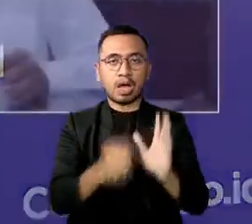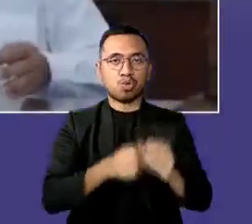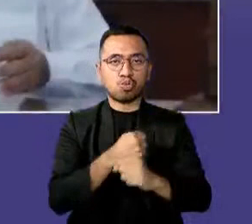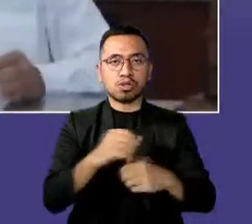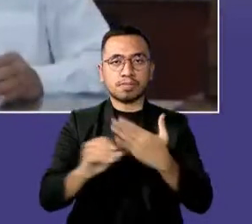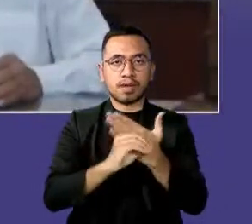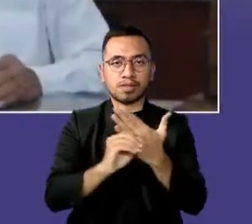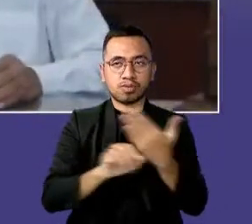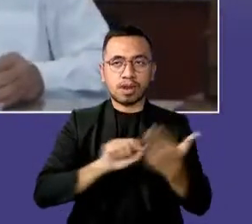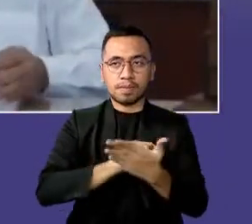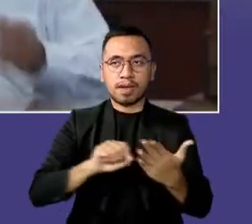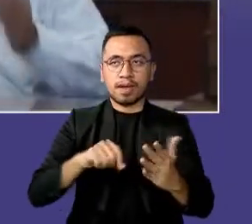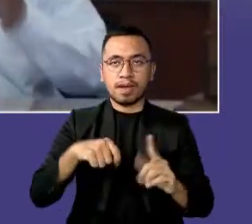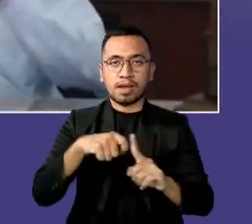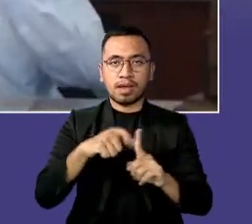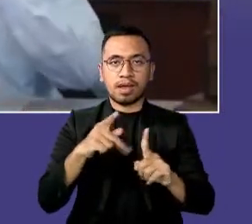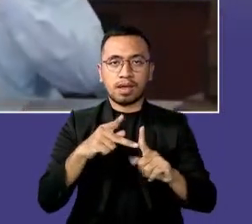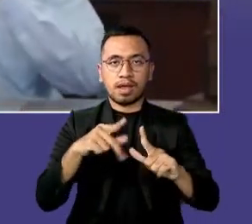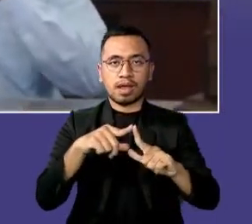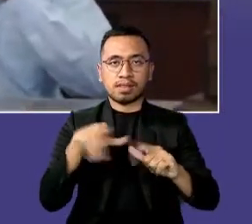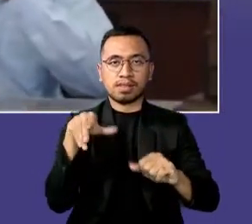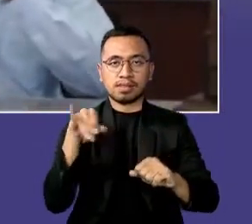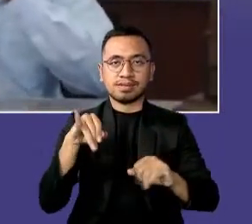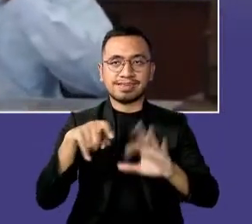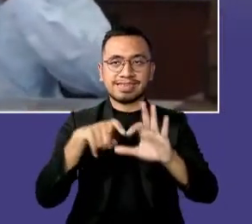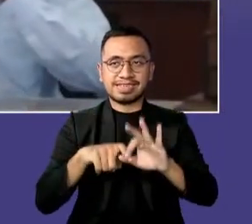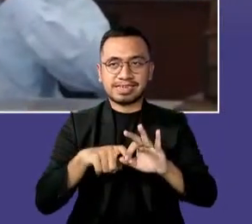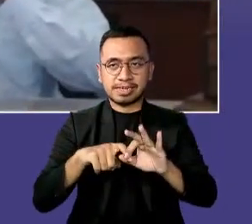Assalamualaikum Pak Kholik apa kabar